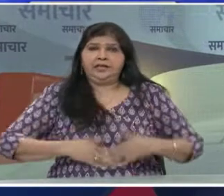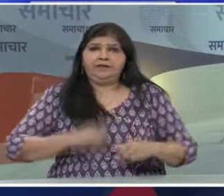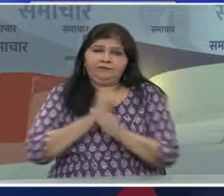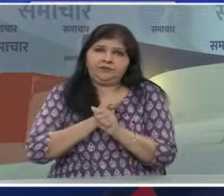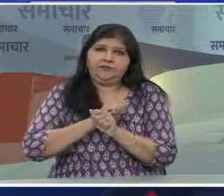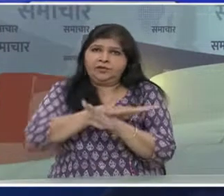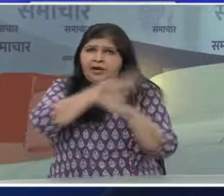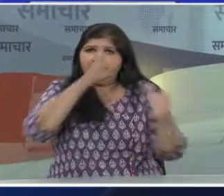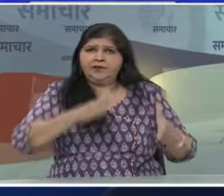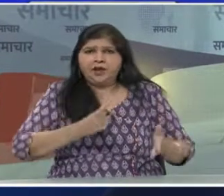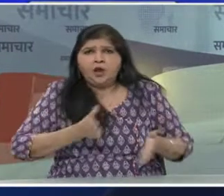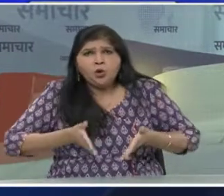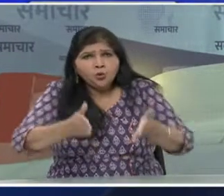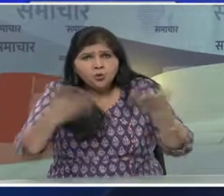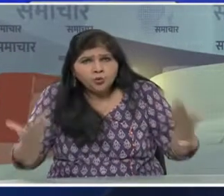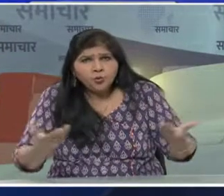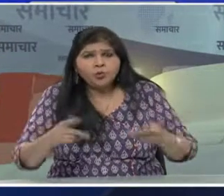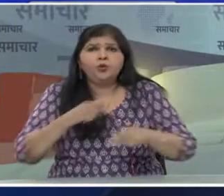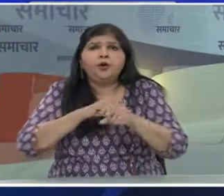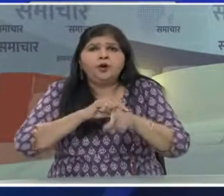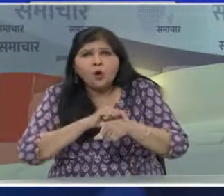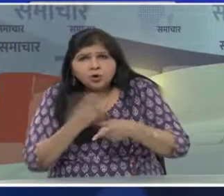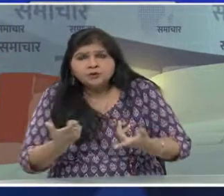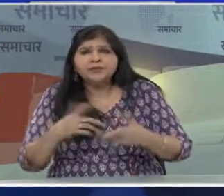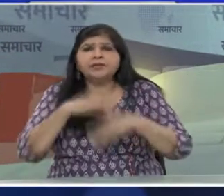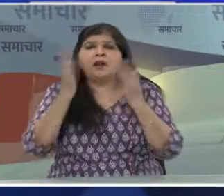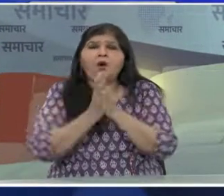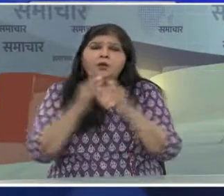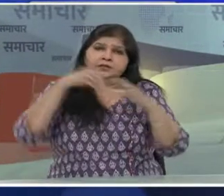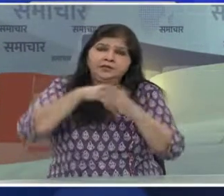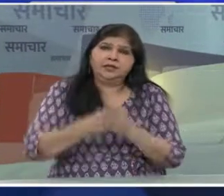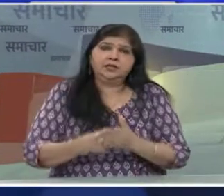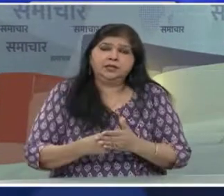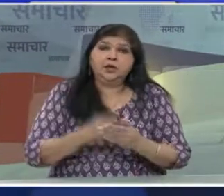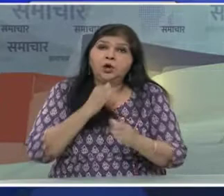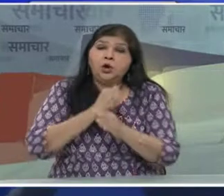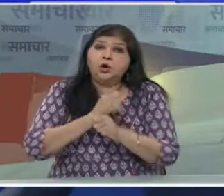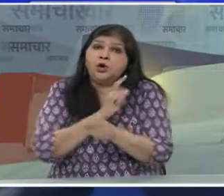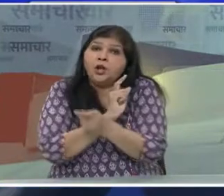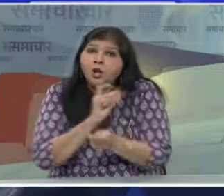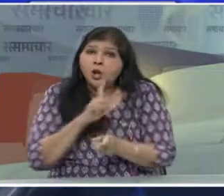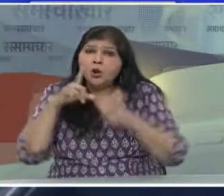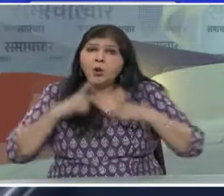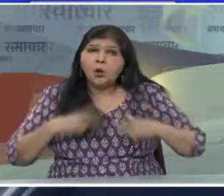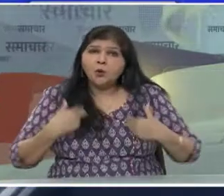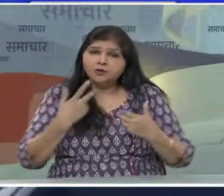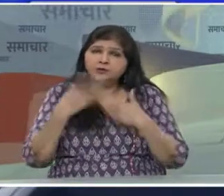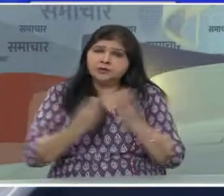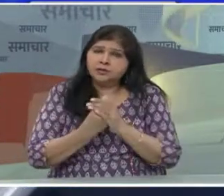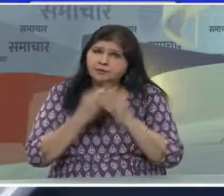इंफ्रास्ट्रक्चर, सोशली सिक्योर्ड विलेज, विलेज विद गुड गवर्नेंस, उस दिशा में ये सारे कदम हैं।